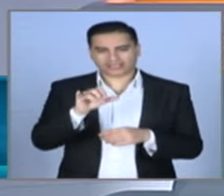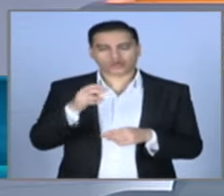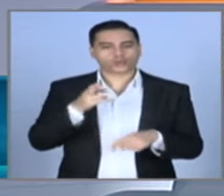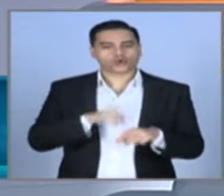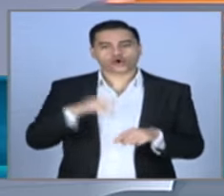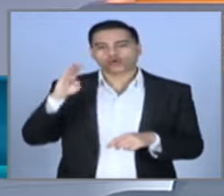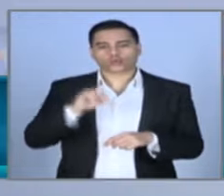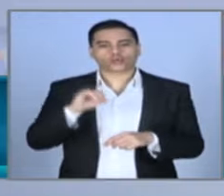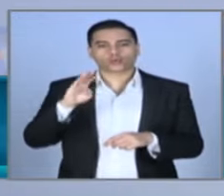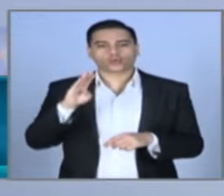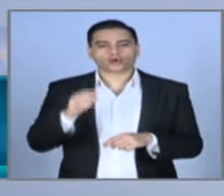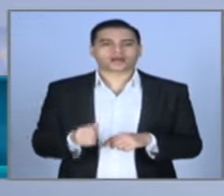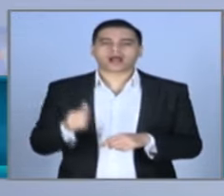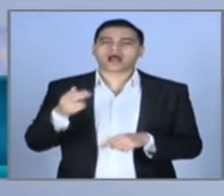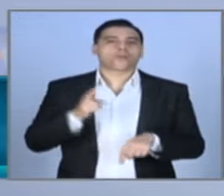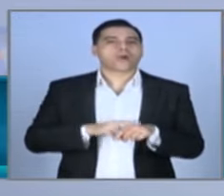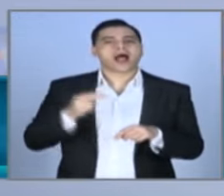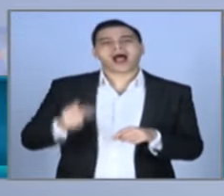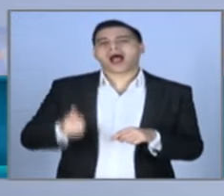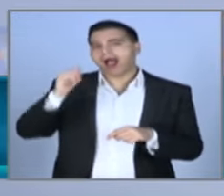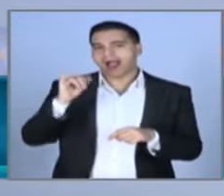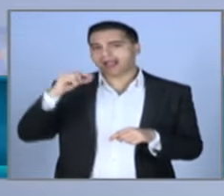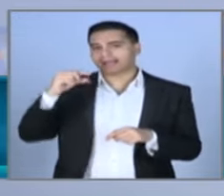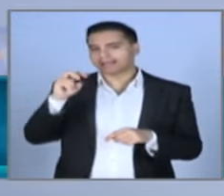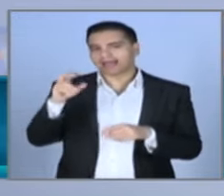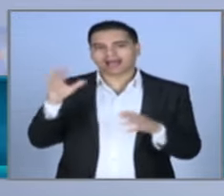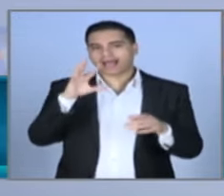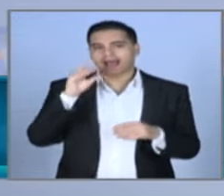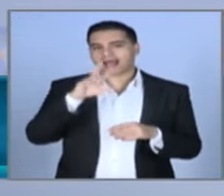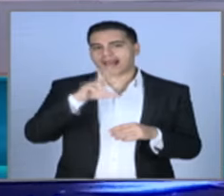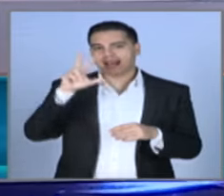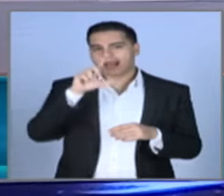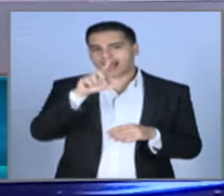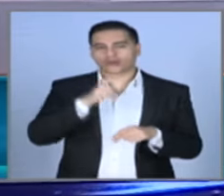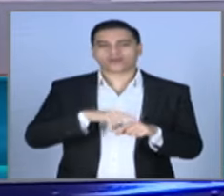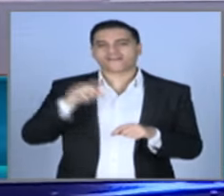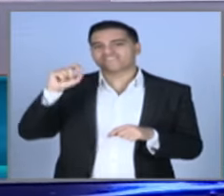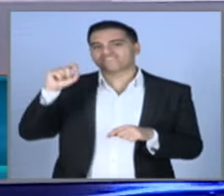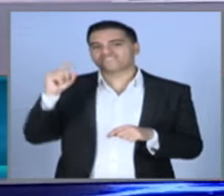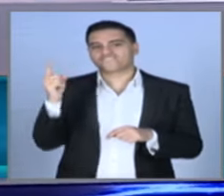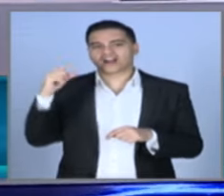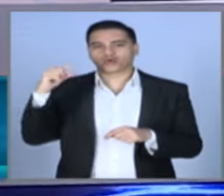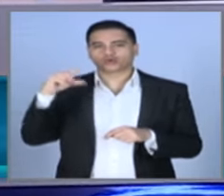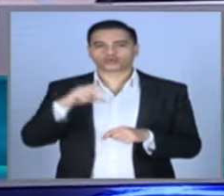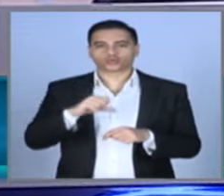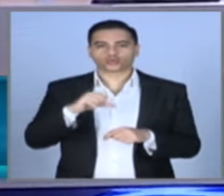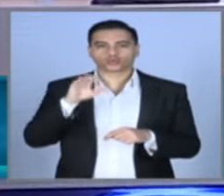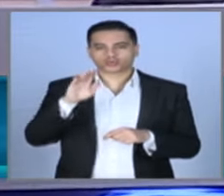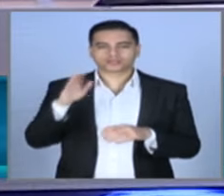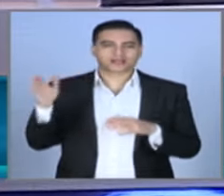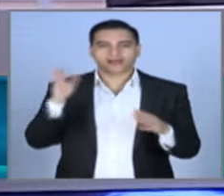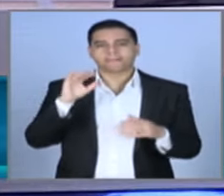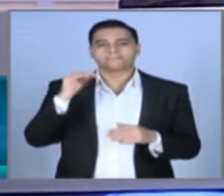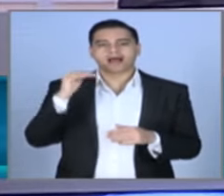كوكا، عايدة هلال، نور الدبرداش، وفردوس محمد. تبقى مفاجأة.